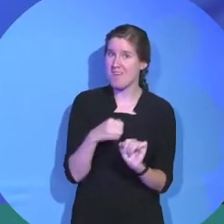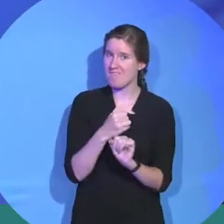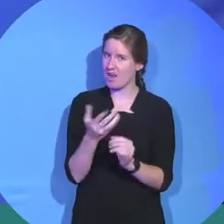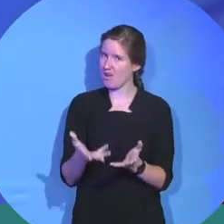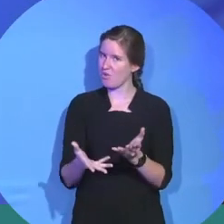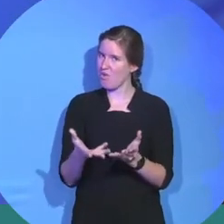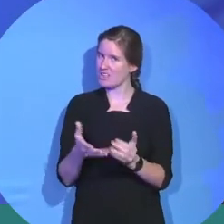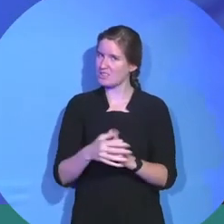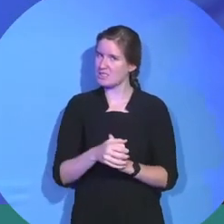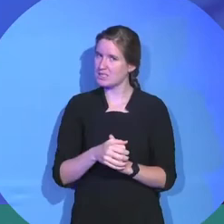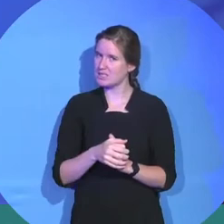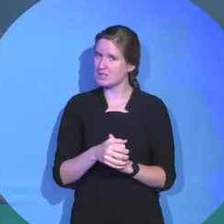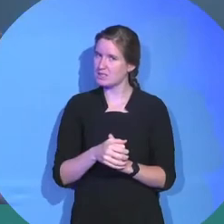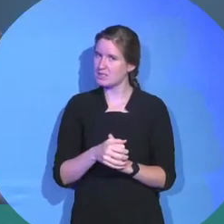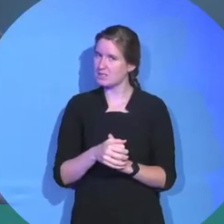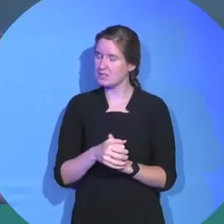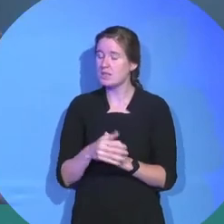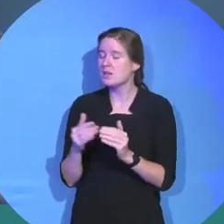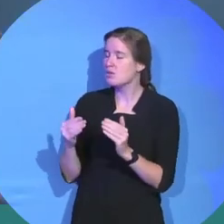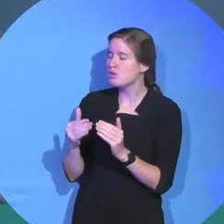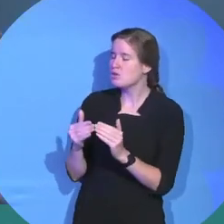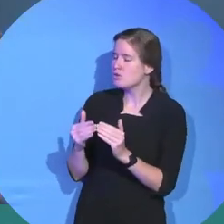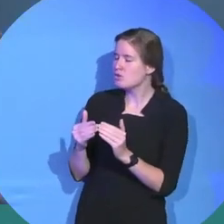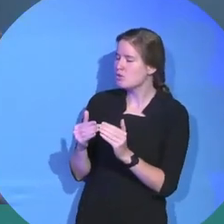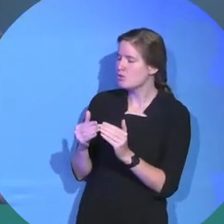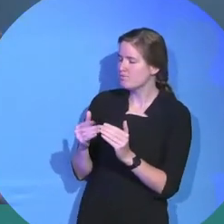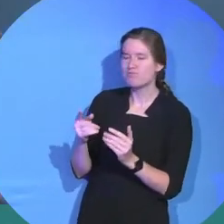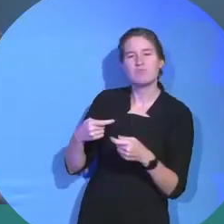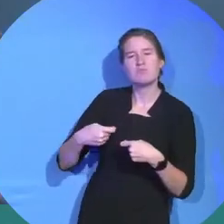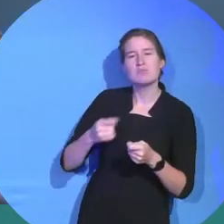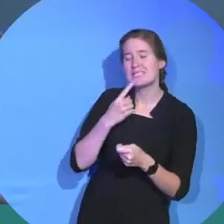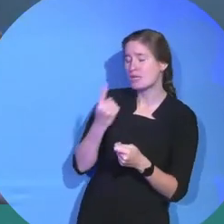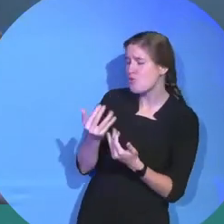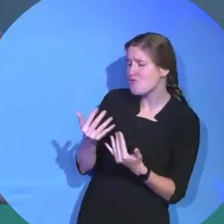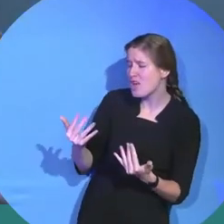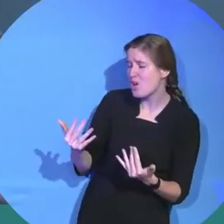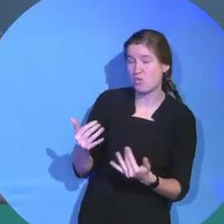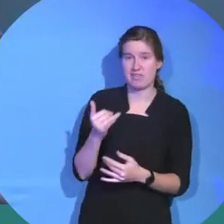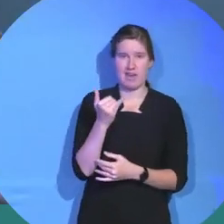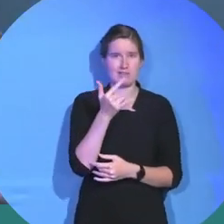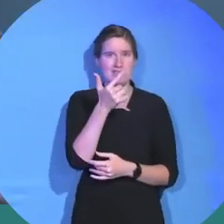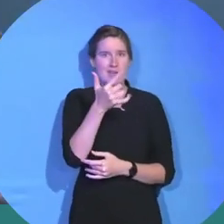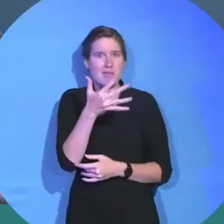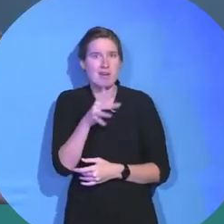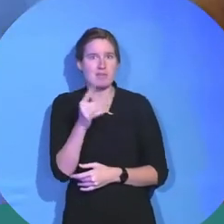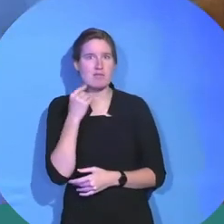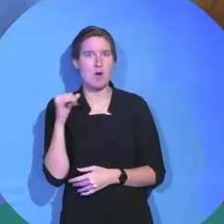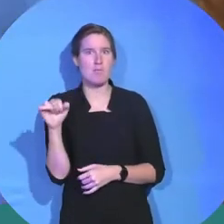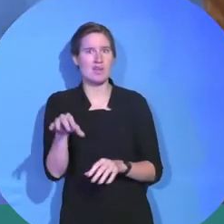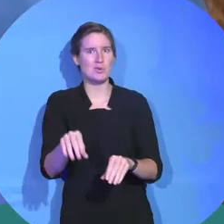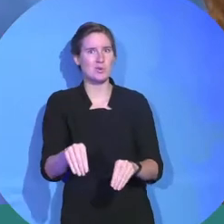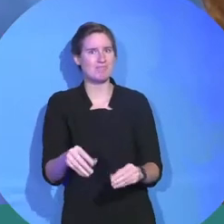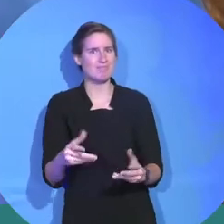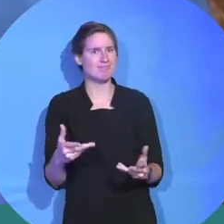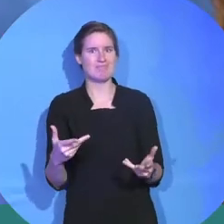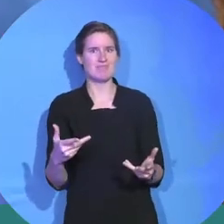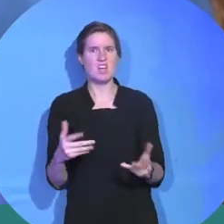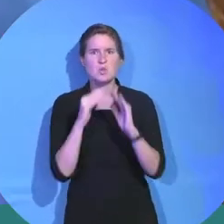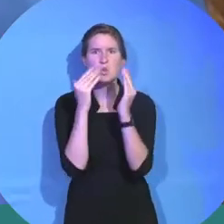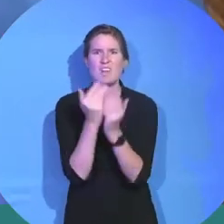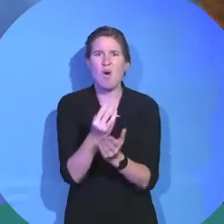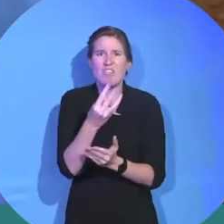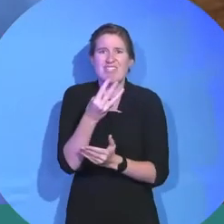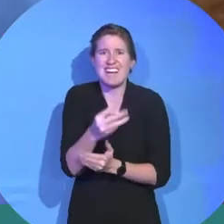waren dat er? Ja, 57. Mm. En op een groot aantal abortussen, het is al vaker genoemd vandaag, 30.000 per